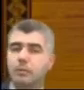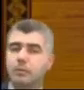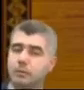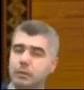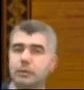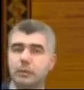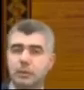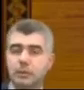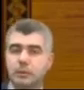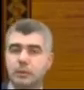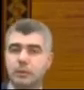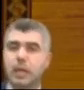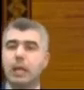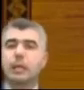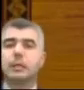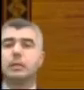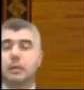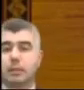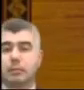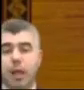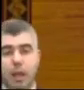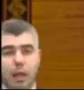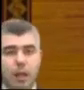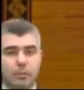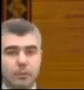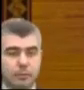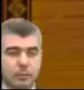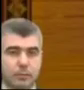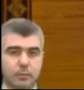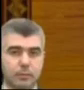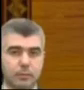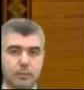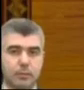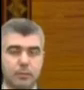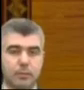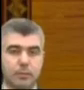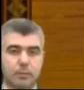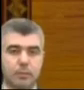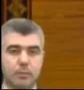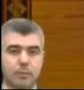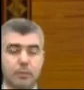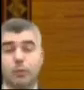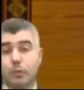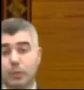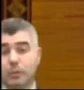العاهل محمد السادس، نتمنى أن تكون لدينا طموحات